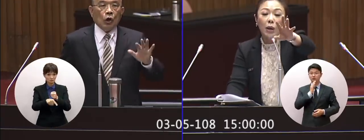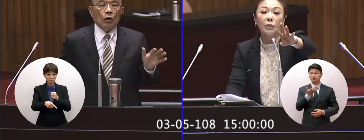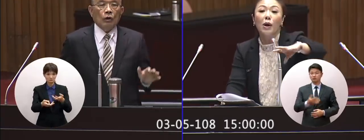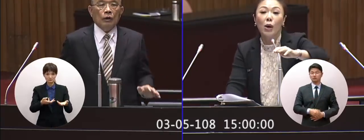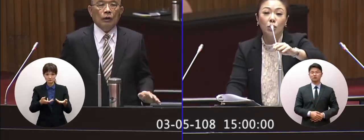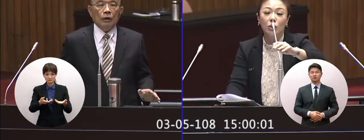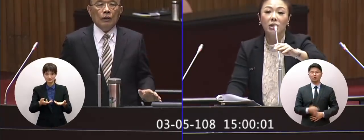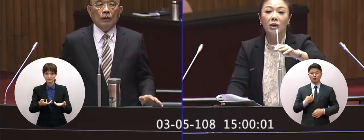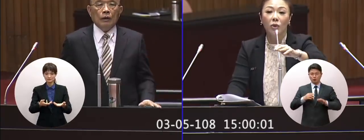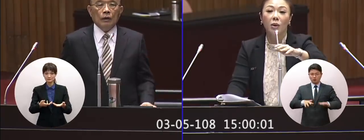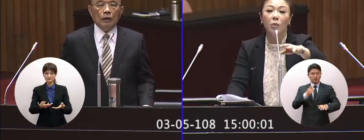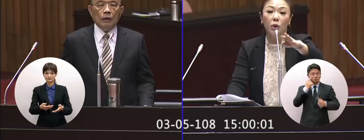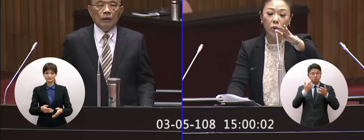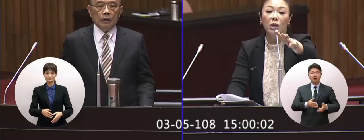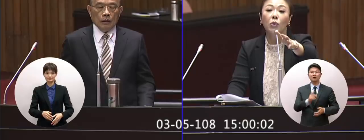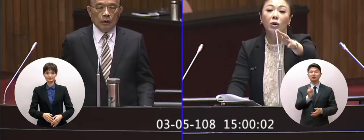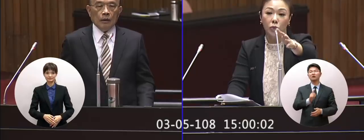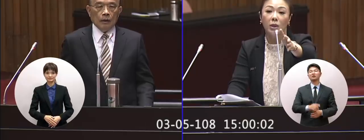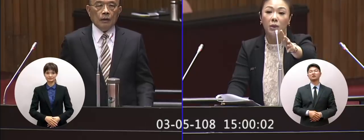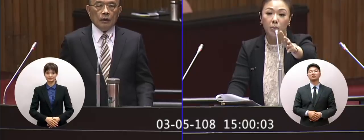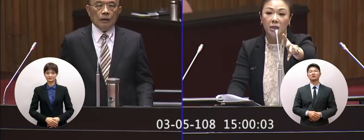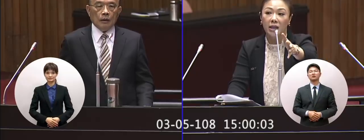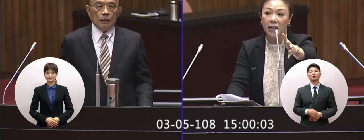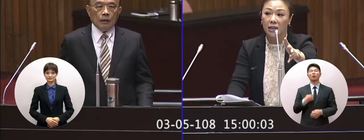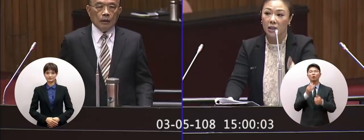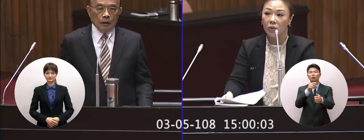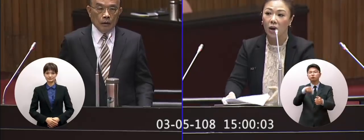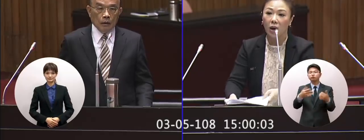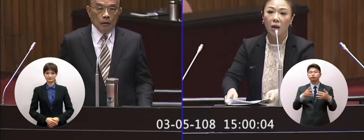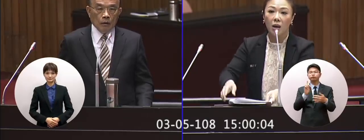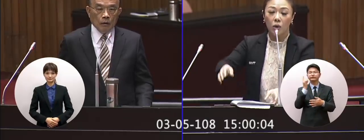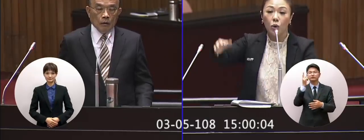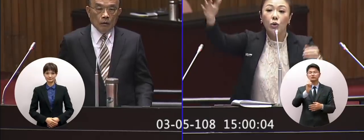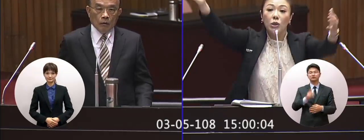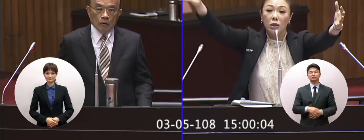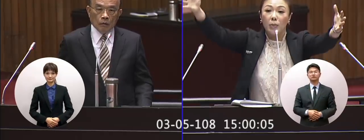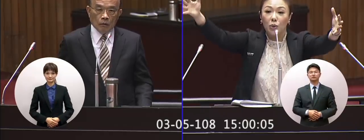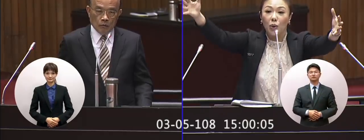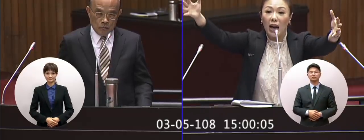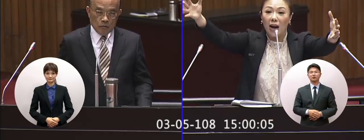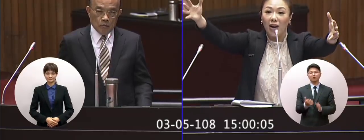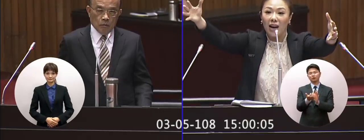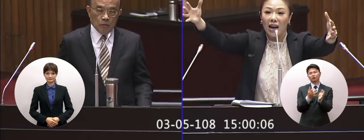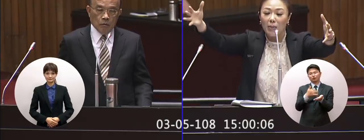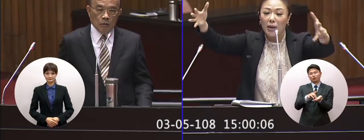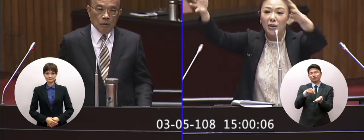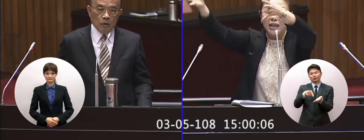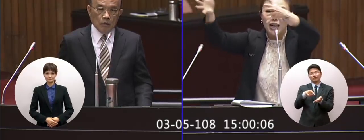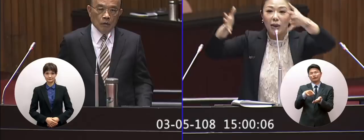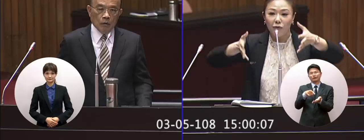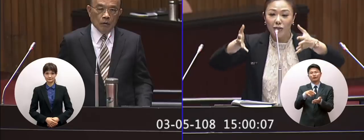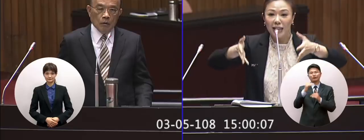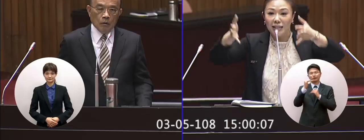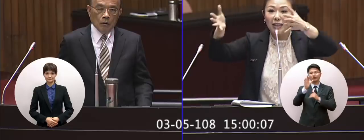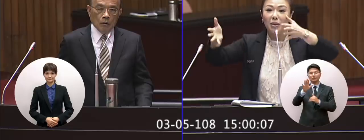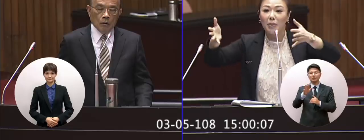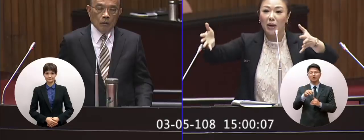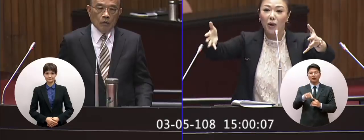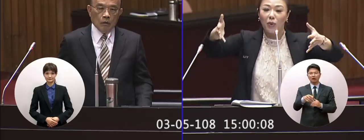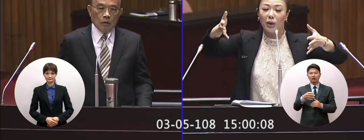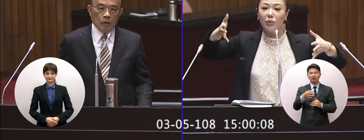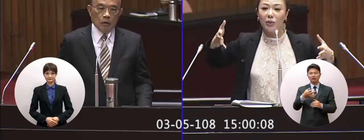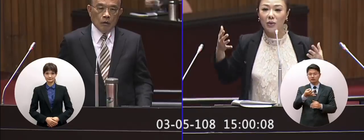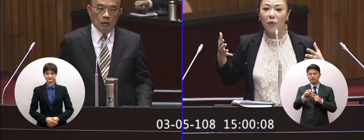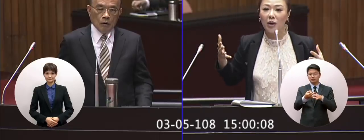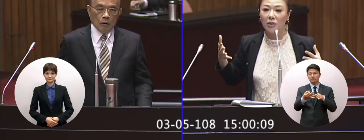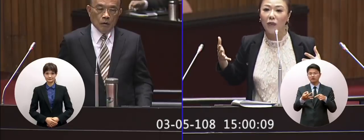道，但是我现在关注的是，因为我一定问为什么问这个事情，因为吼预算就这么多了，你要叫谁来负担这，你